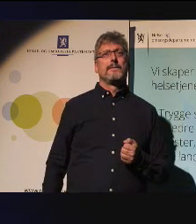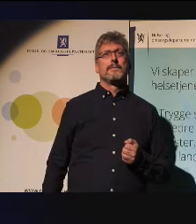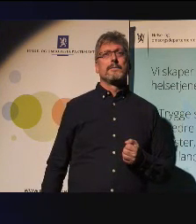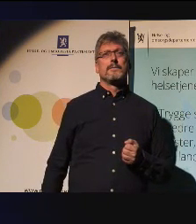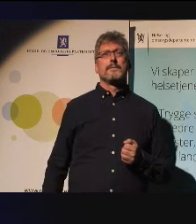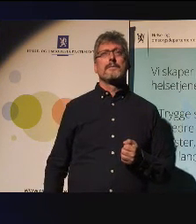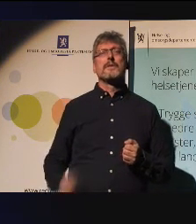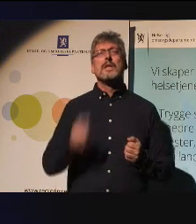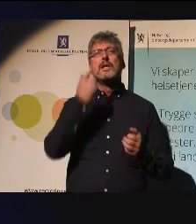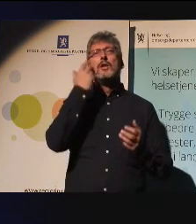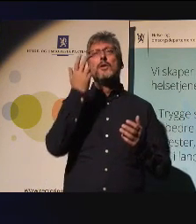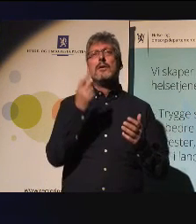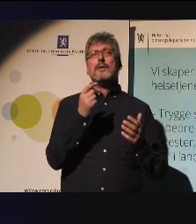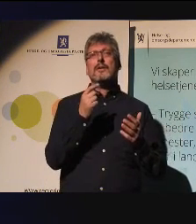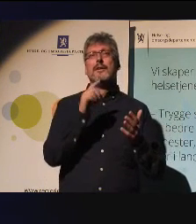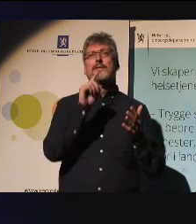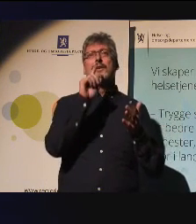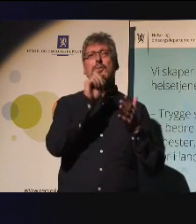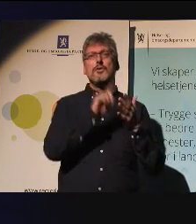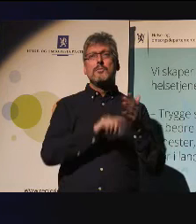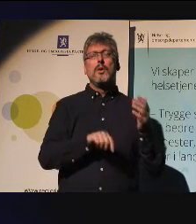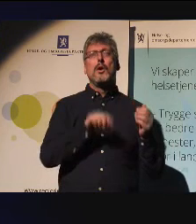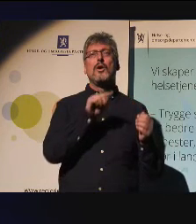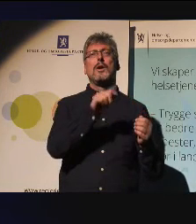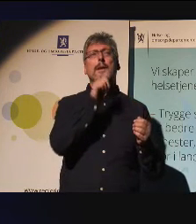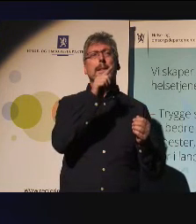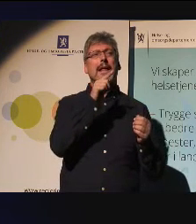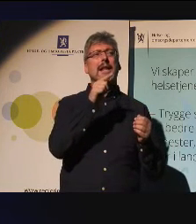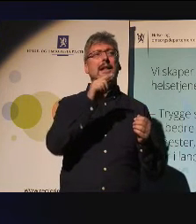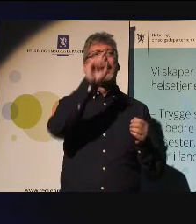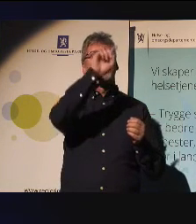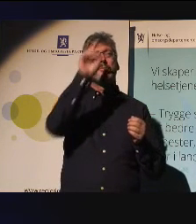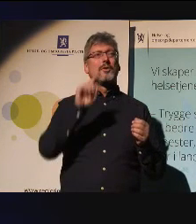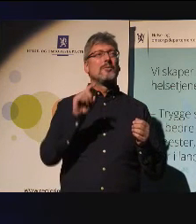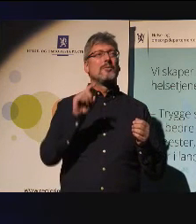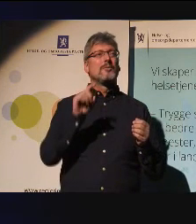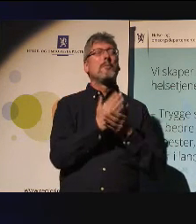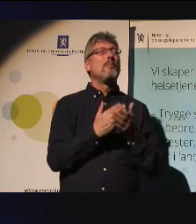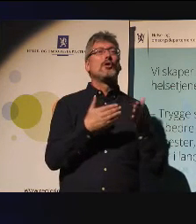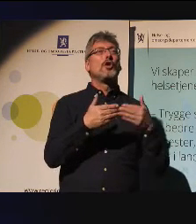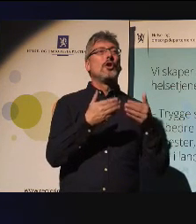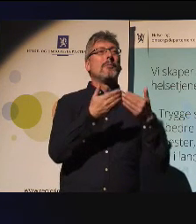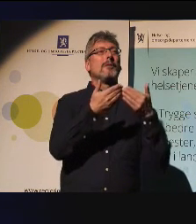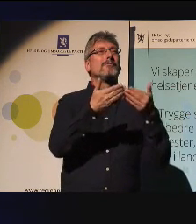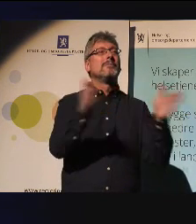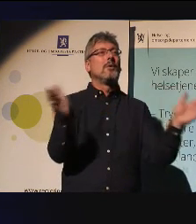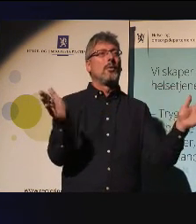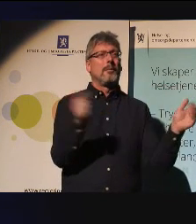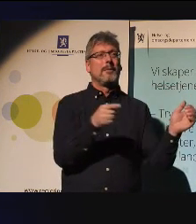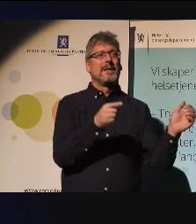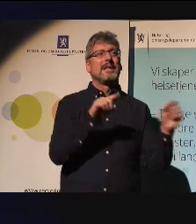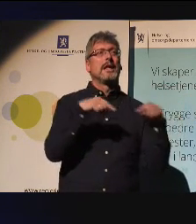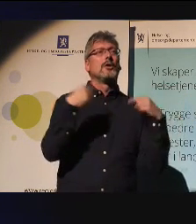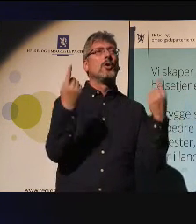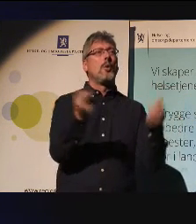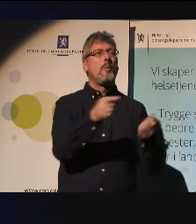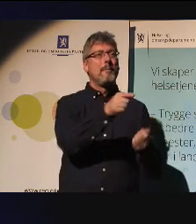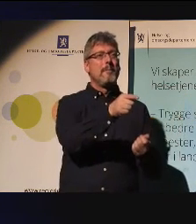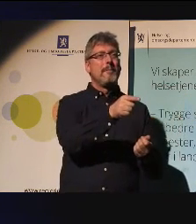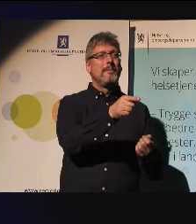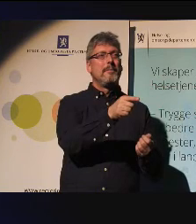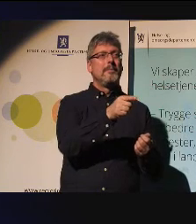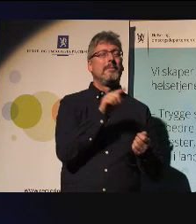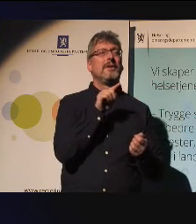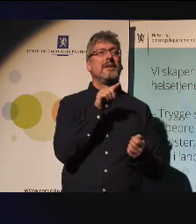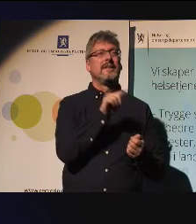Når vi stiller det lille spørsmålet, så låser vi opp døra til et rom som